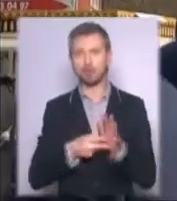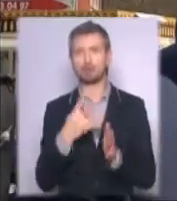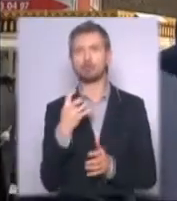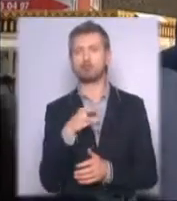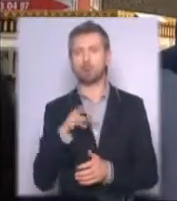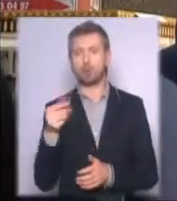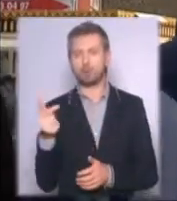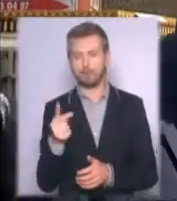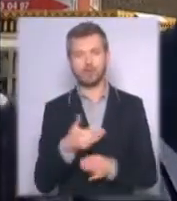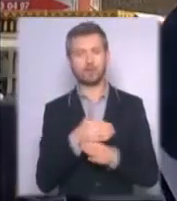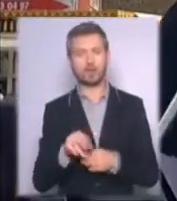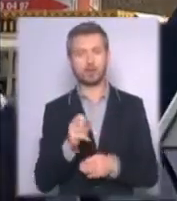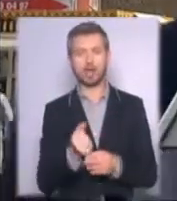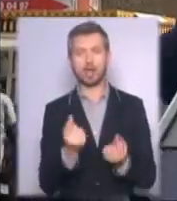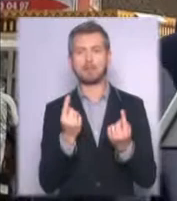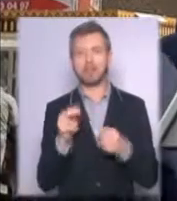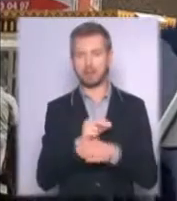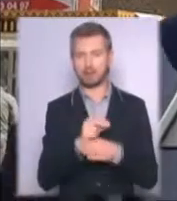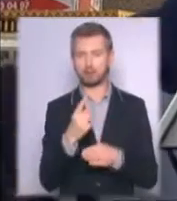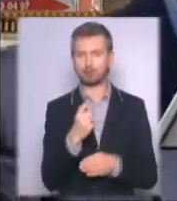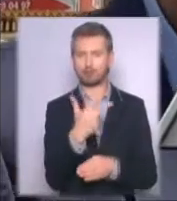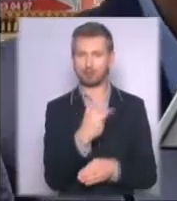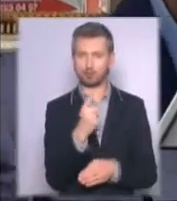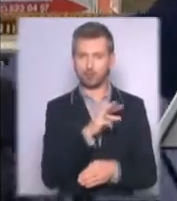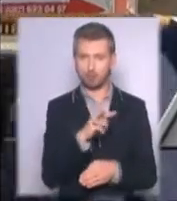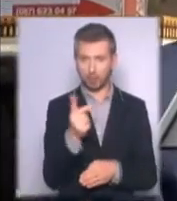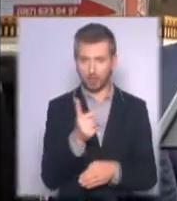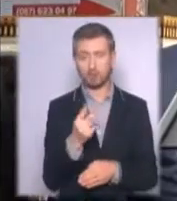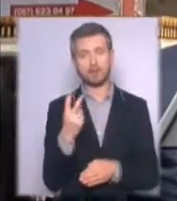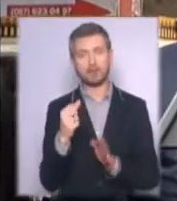на капітальний ремонт 131 мільйон гривень,